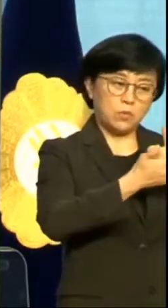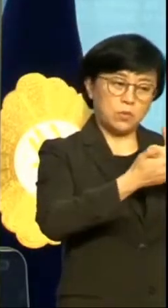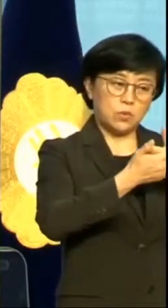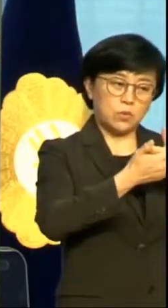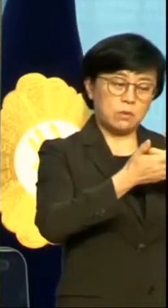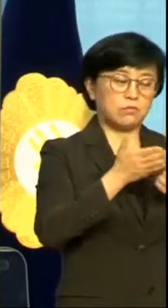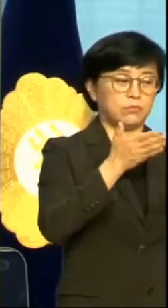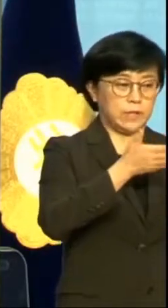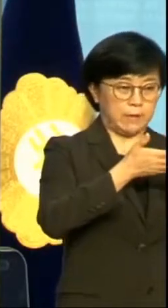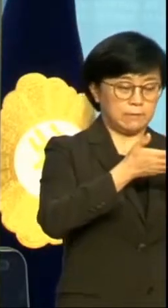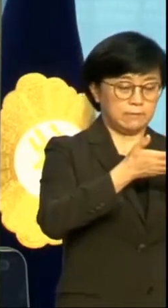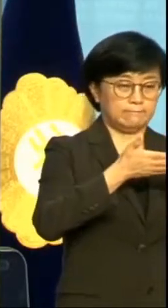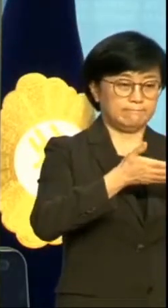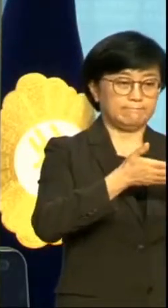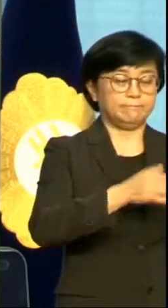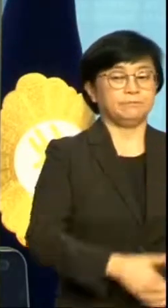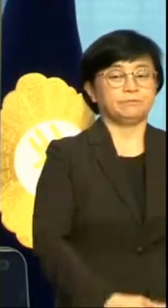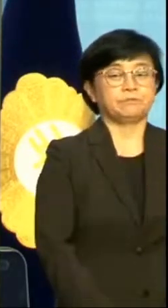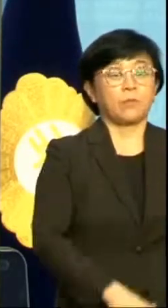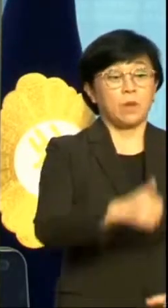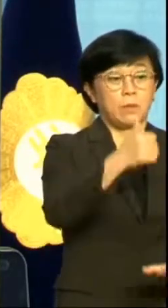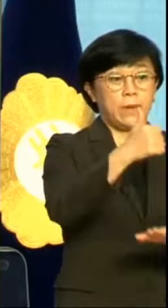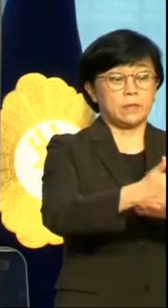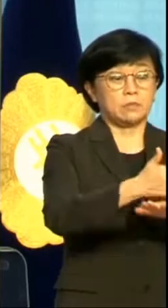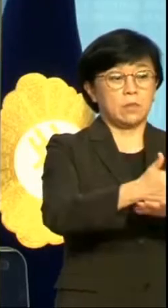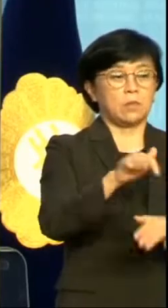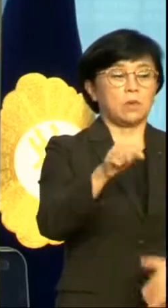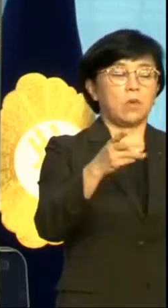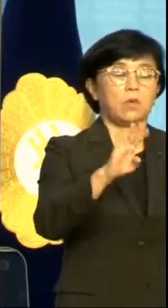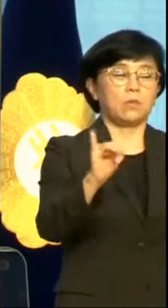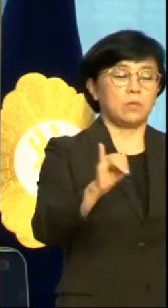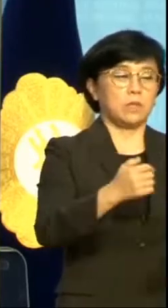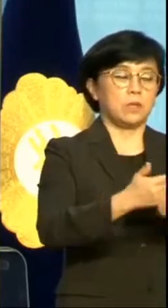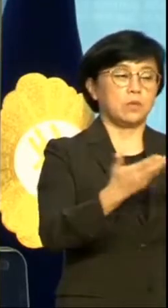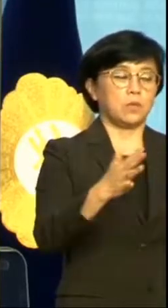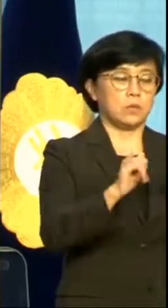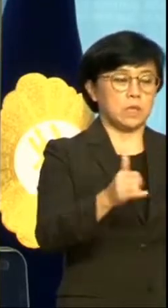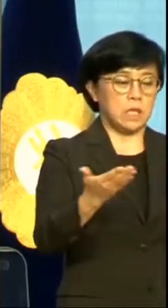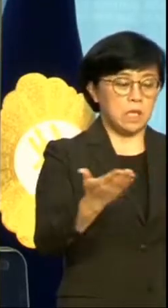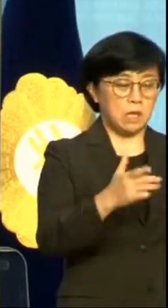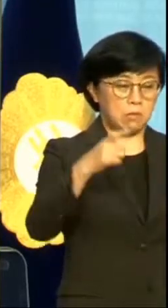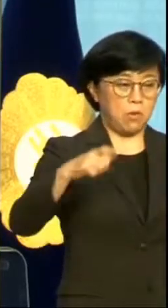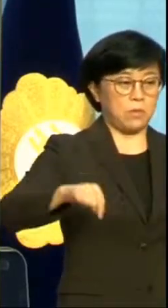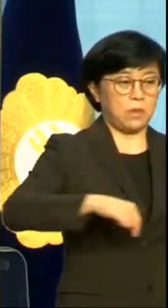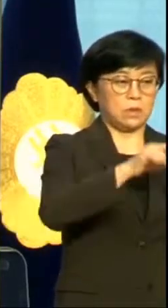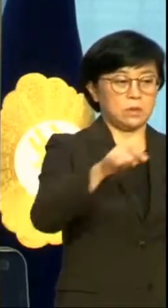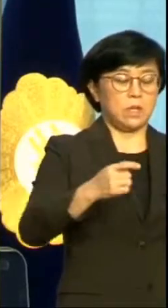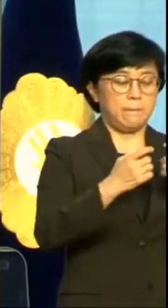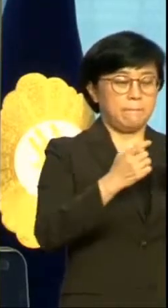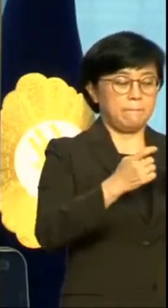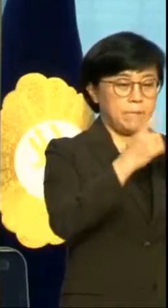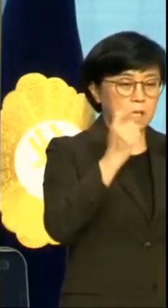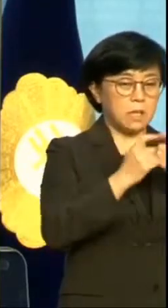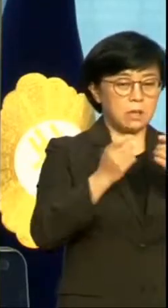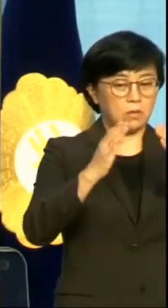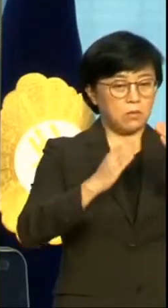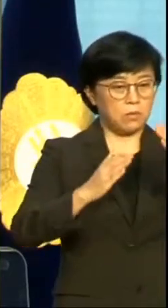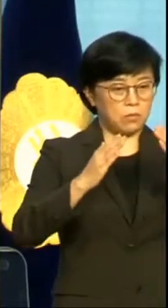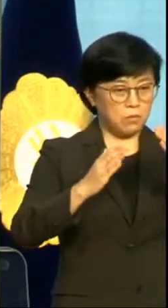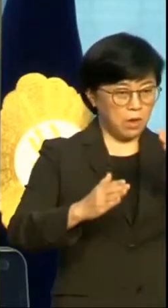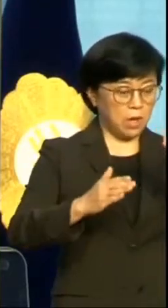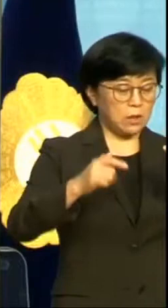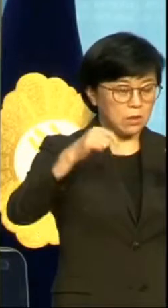당부드립니다 마지막으로 경비 노동자의 업무 범위를 말은 하기 위하여 민간 협의체 구성을 하고